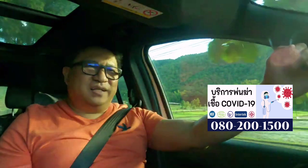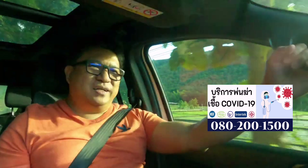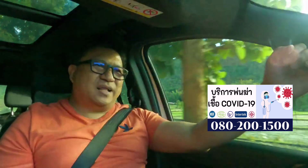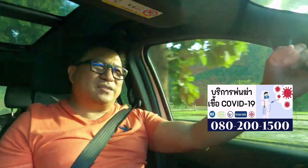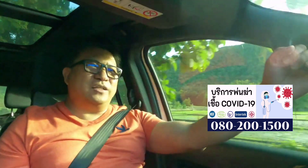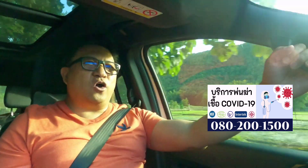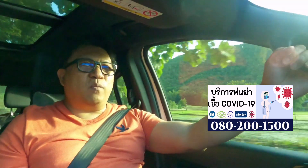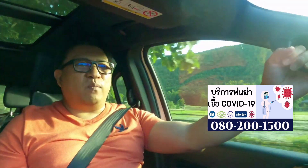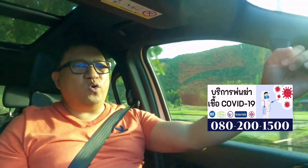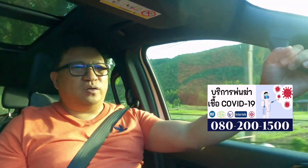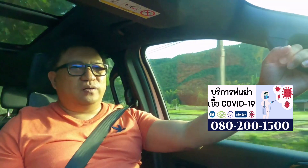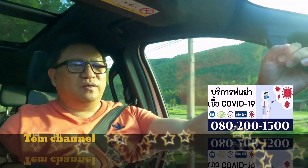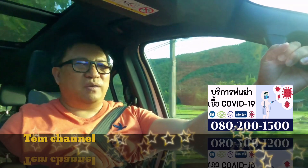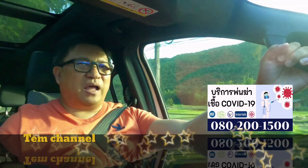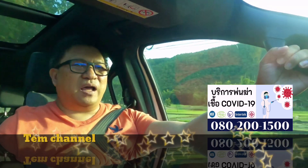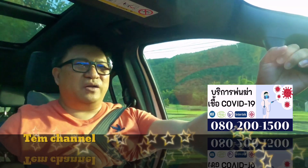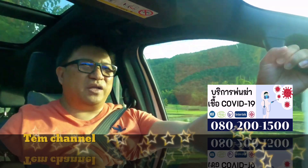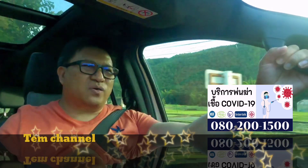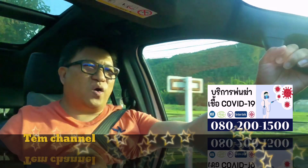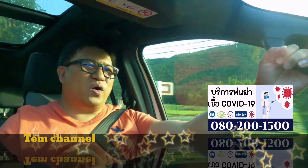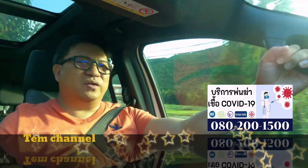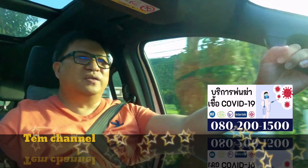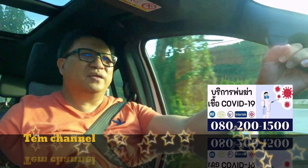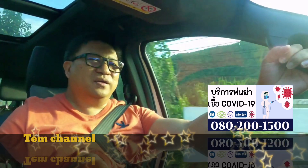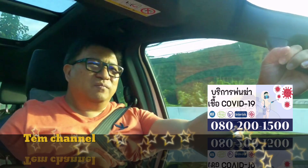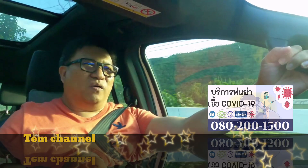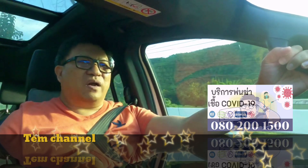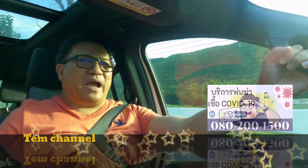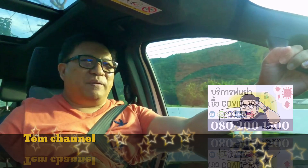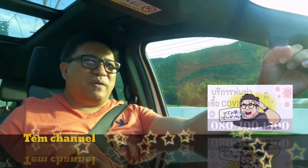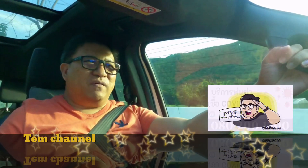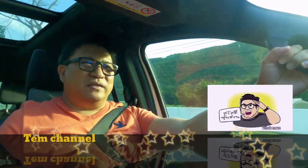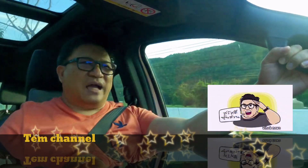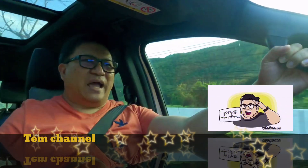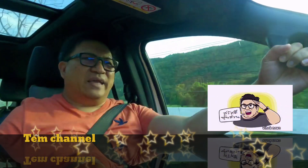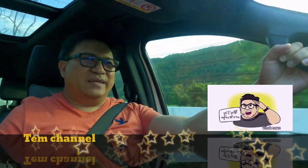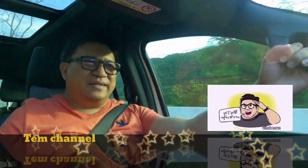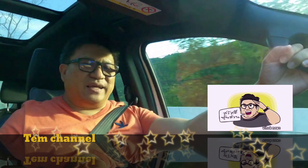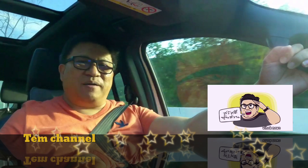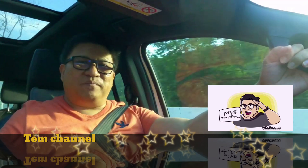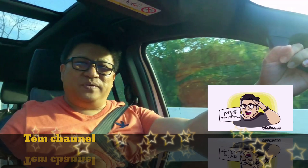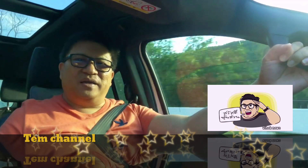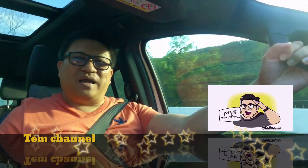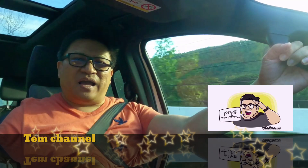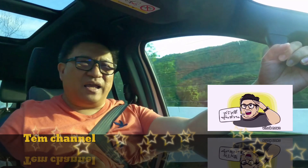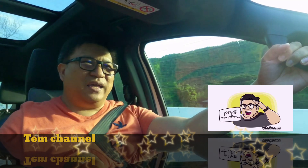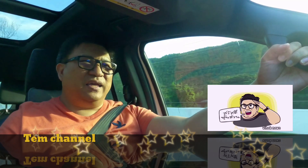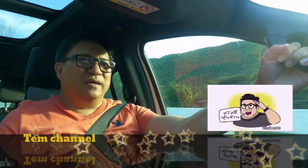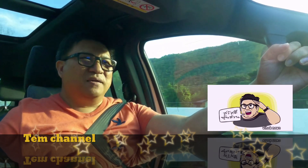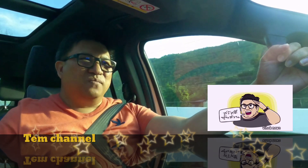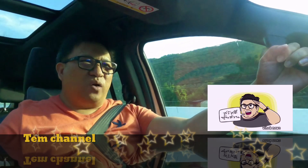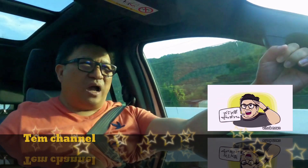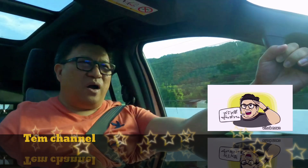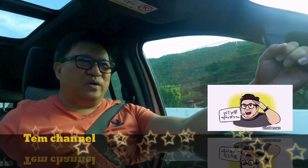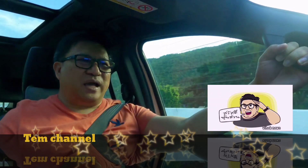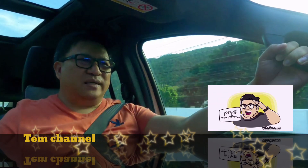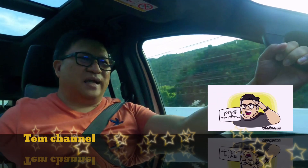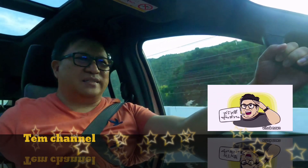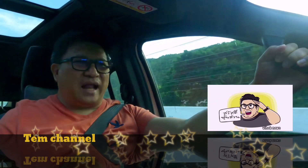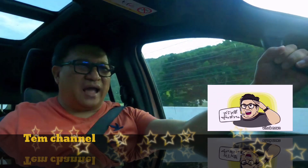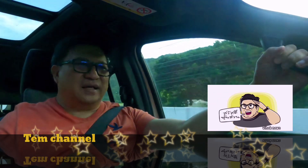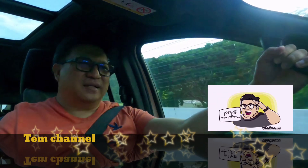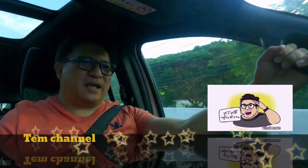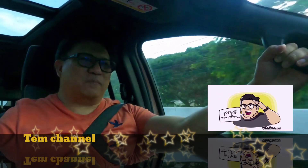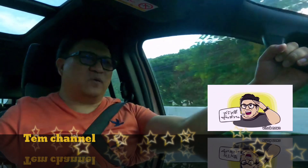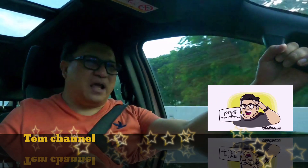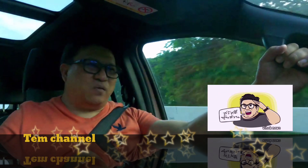ิดอัสณะเช่นนี้ข ทัรลก็ออมาพูดมาเรีบร้องบอกวาการพ์ Mira ใข deveong chi นะครับ เพื่อให้พวกเขาได